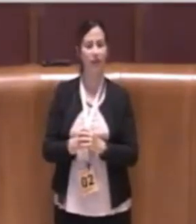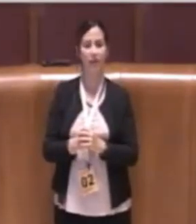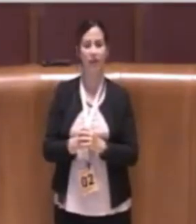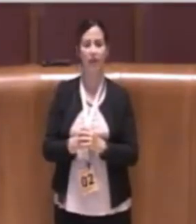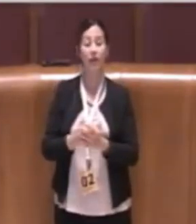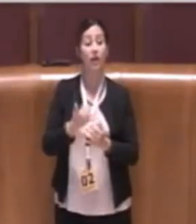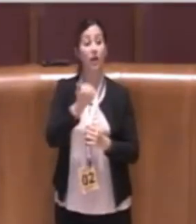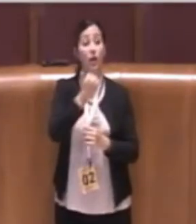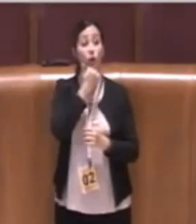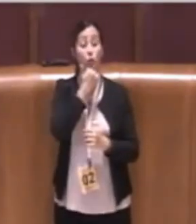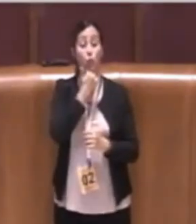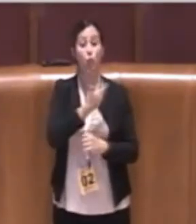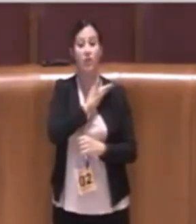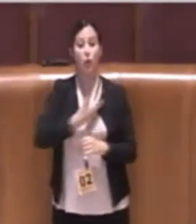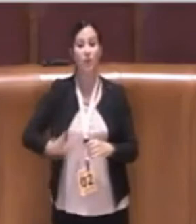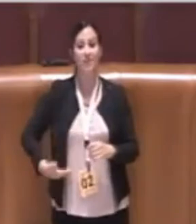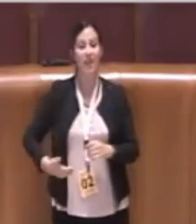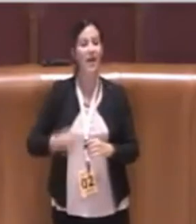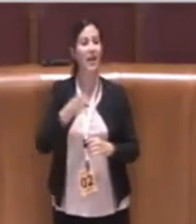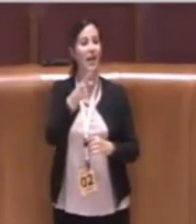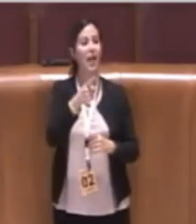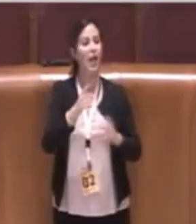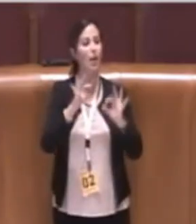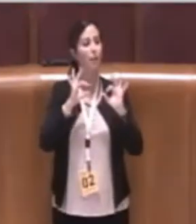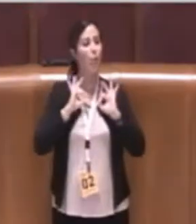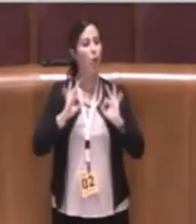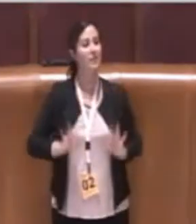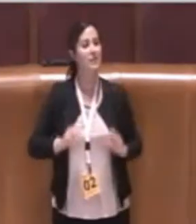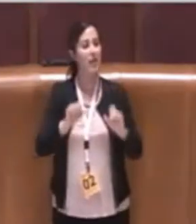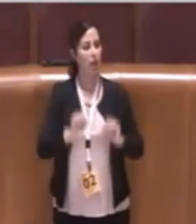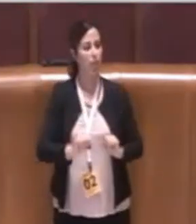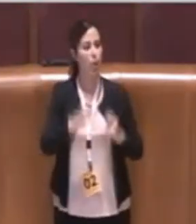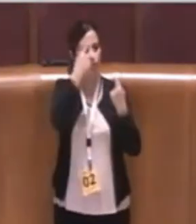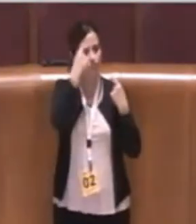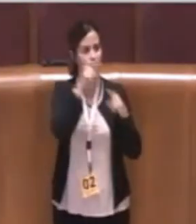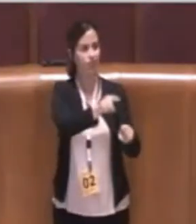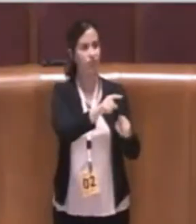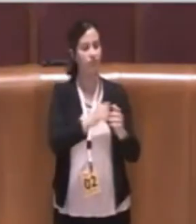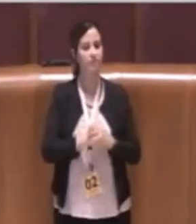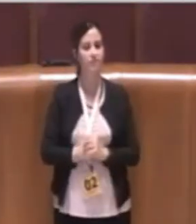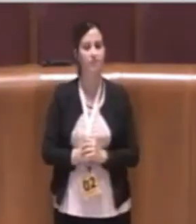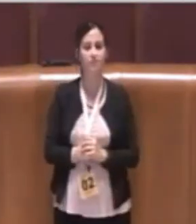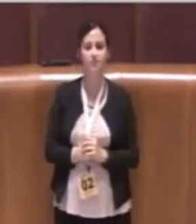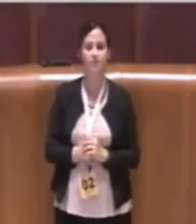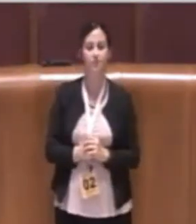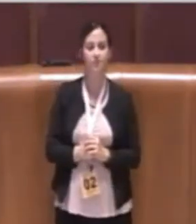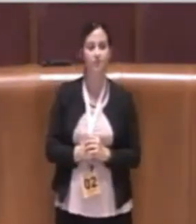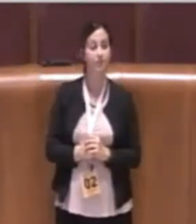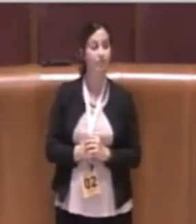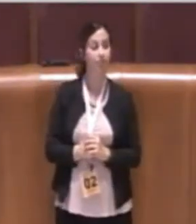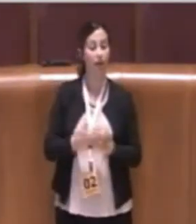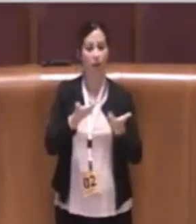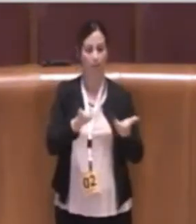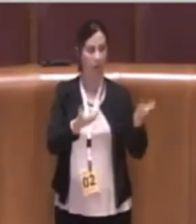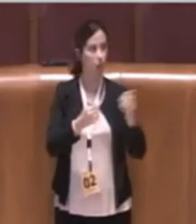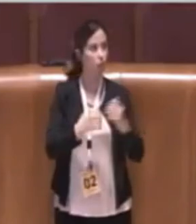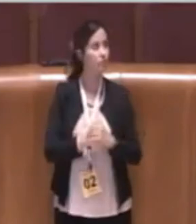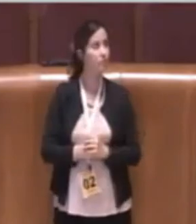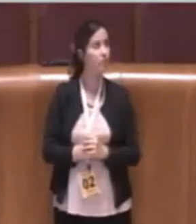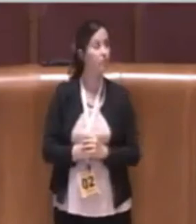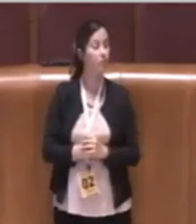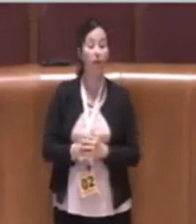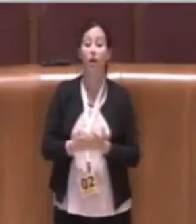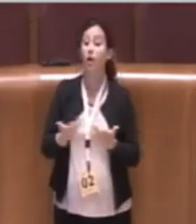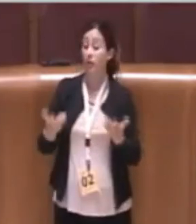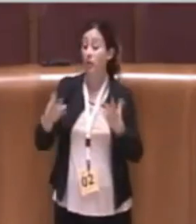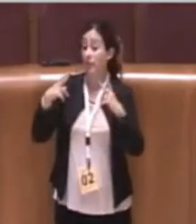Mi scusi, consigliere, prego la polizia locale in sala di provvedere, grazie. Prego, consigliere Pacetti. che vi sia da parte loro